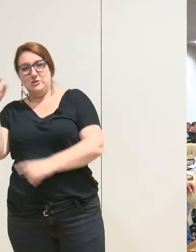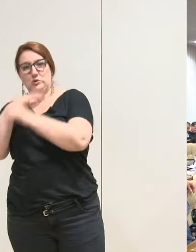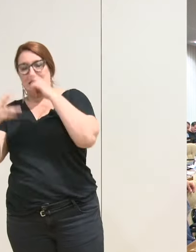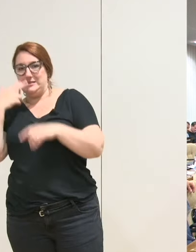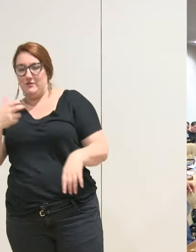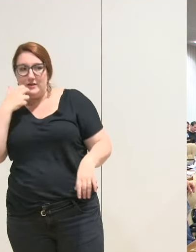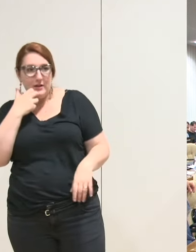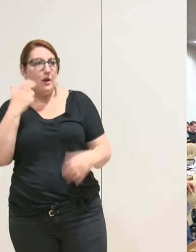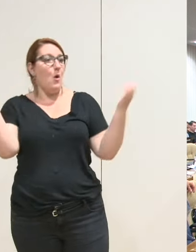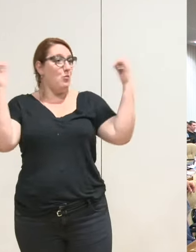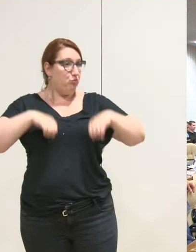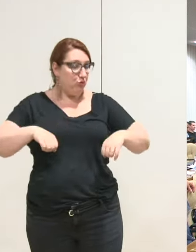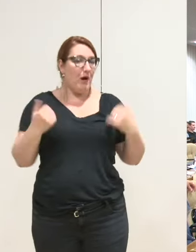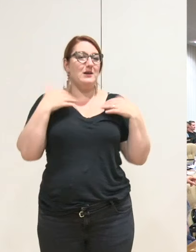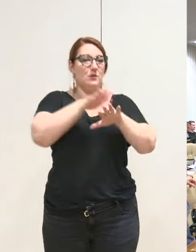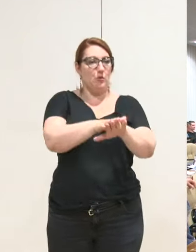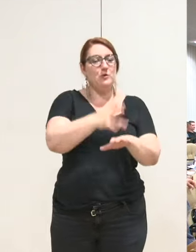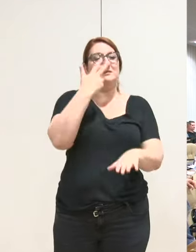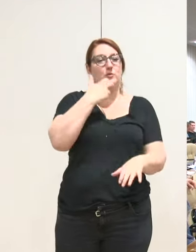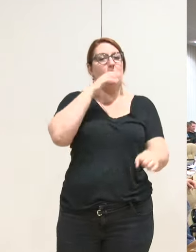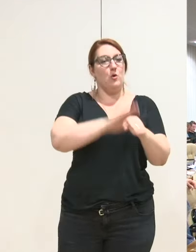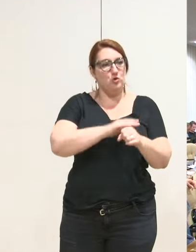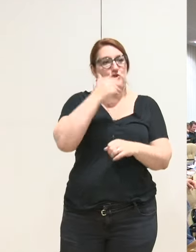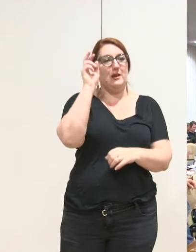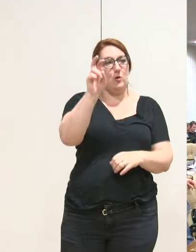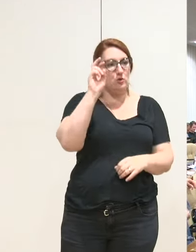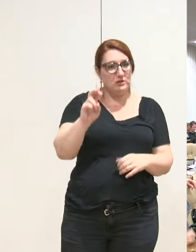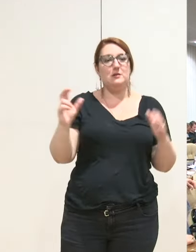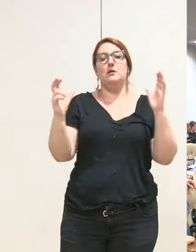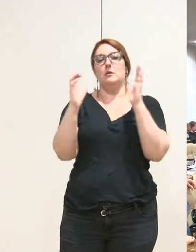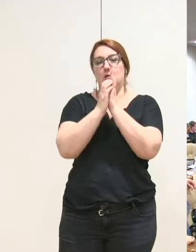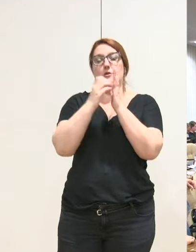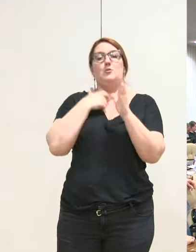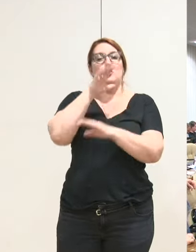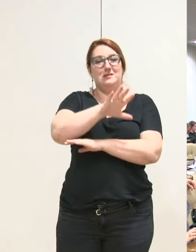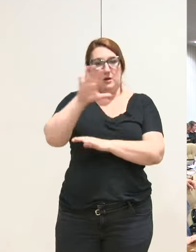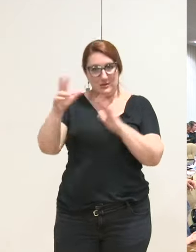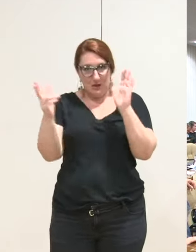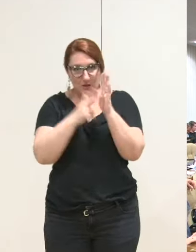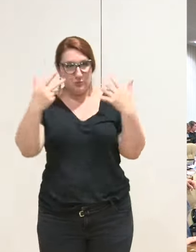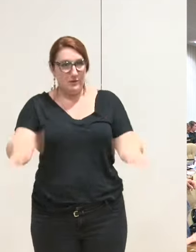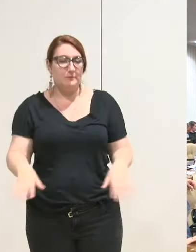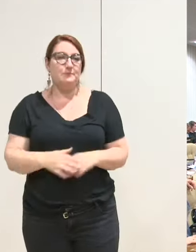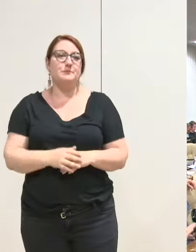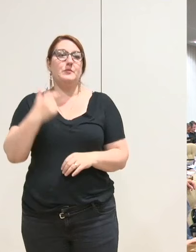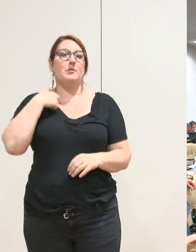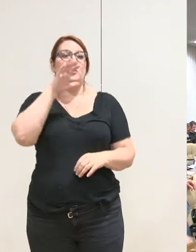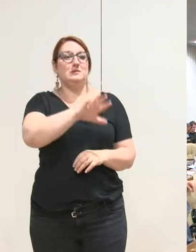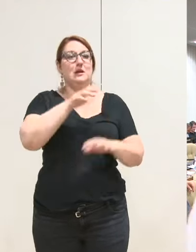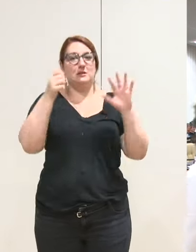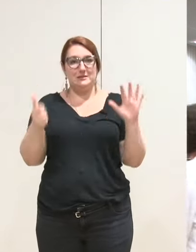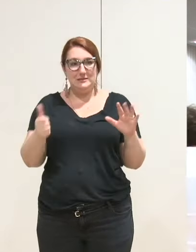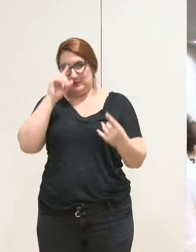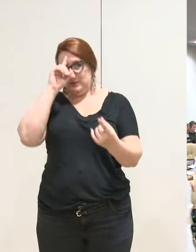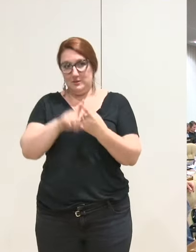National et qui vote pour rassemblement citoyen de la gauche et écologistes la délibération 55 est adoptée la 56